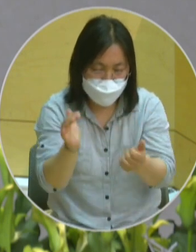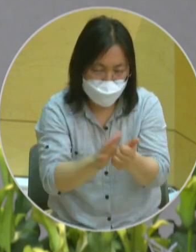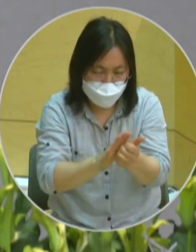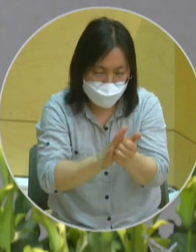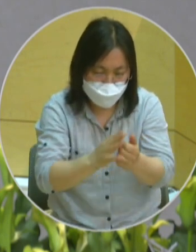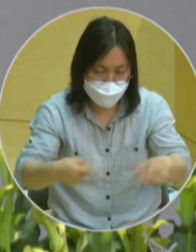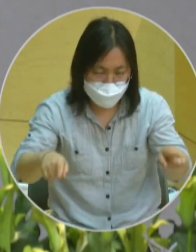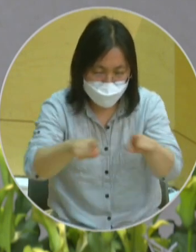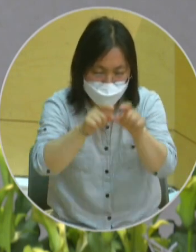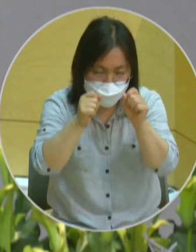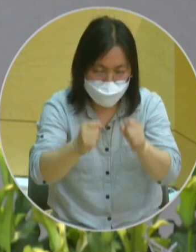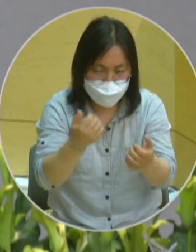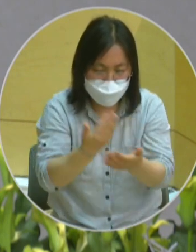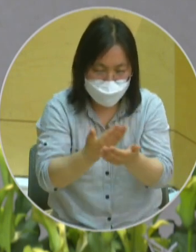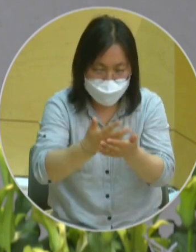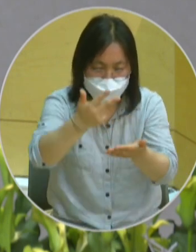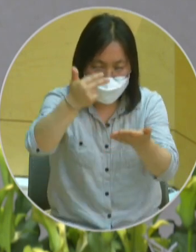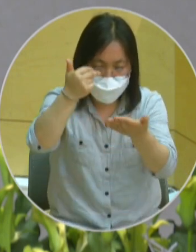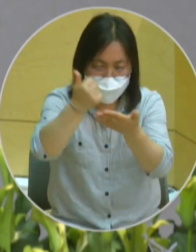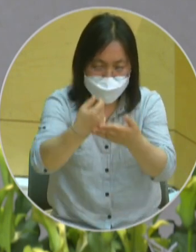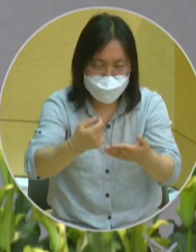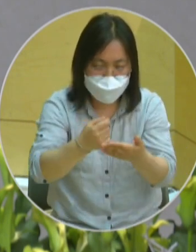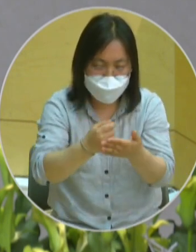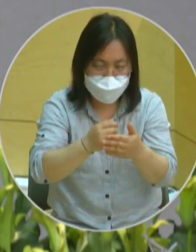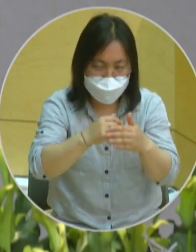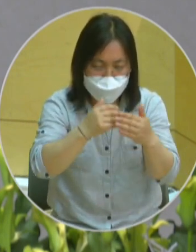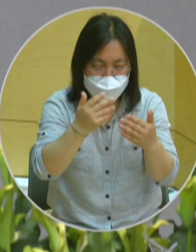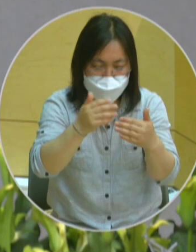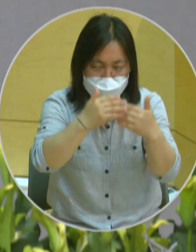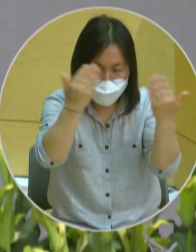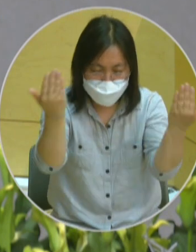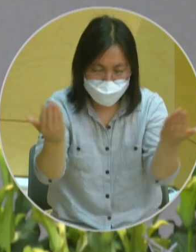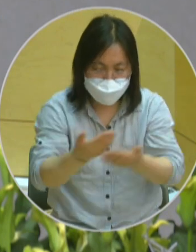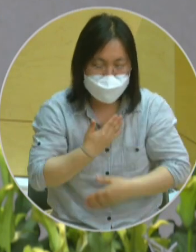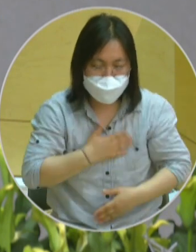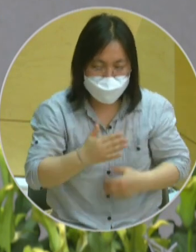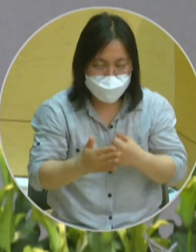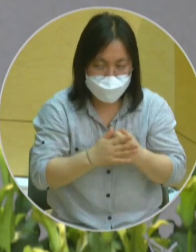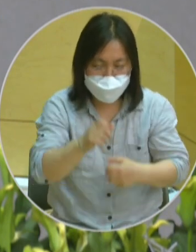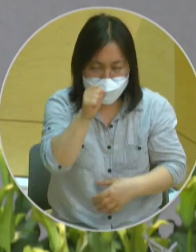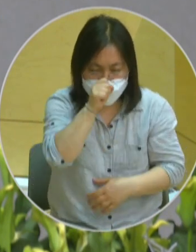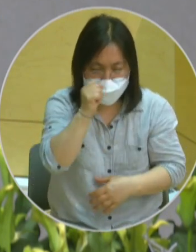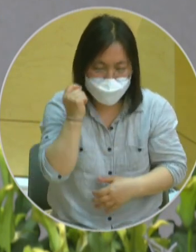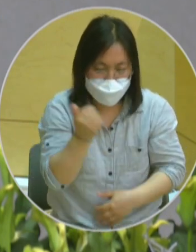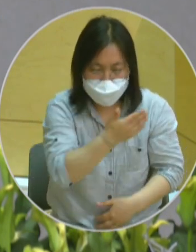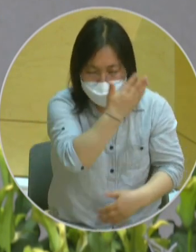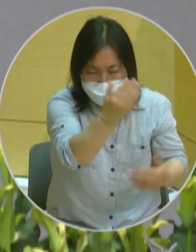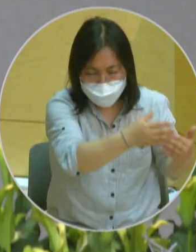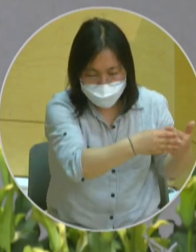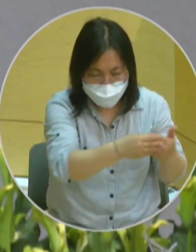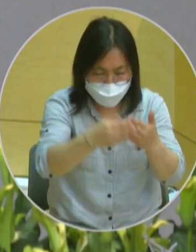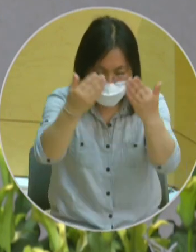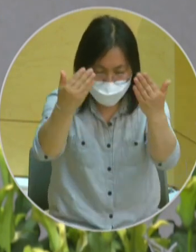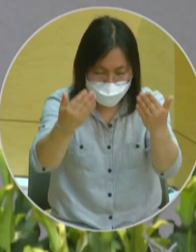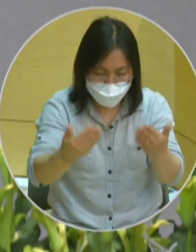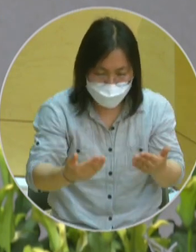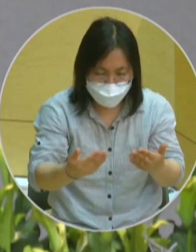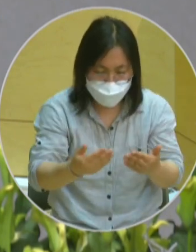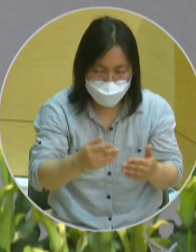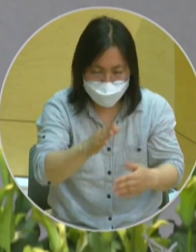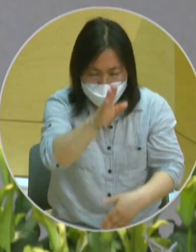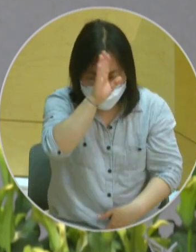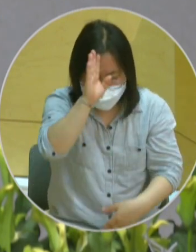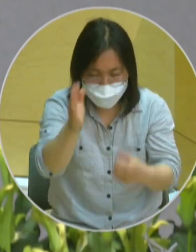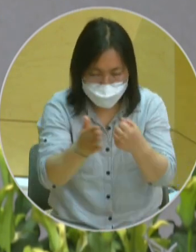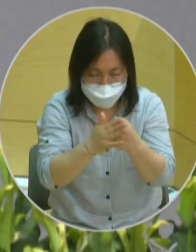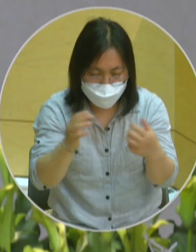함께하여 주시오며 주께서 하나님이 모든 것을 아시오니 선하고 아름답게 인도하여 주실 뿐 아니라 하나님, 질병으로